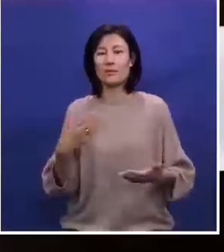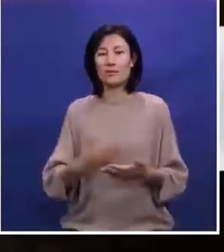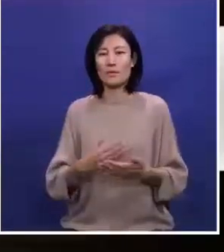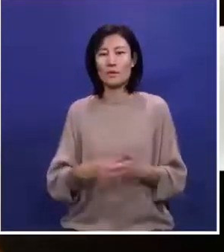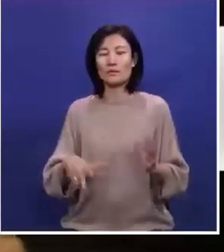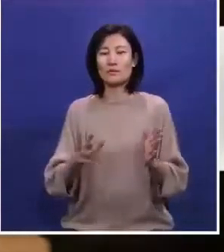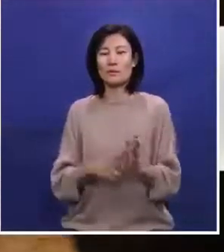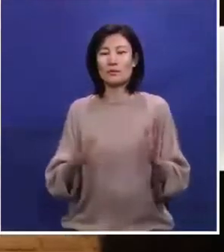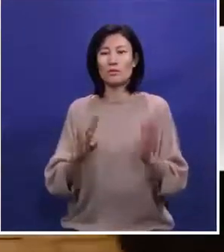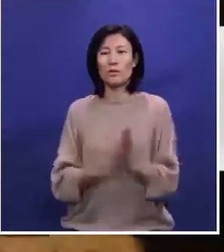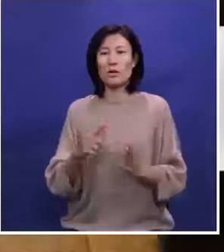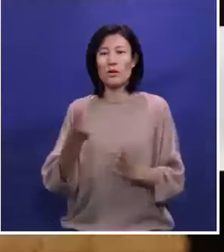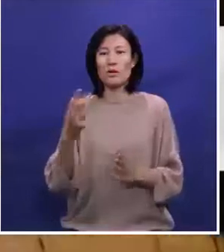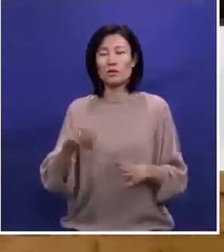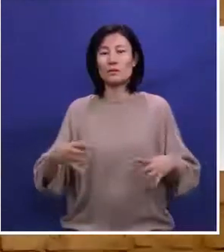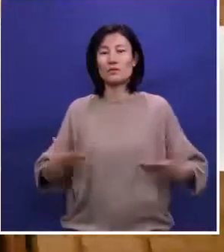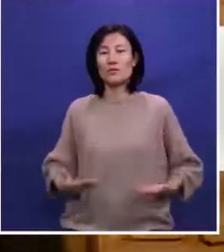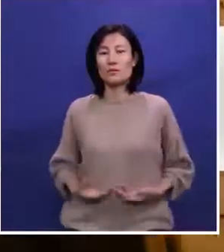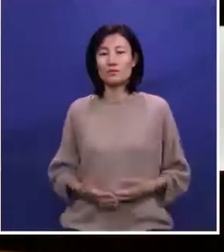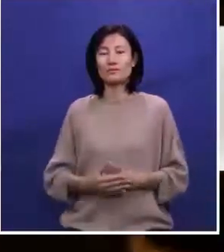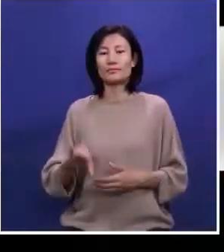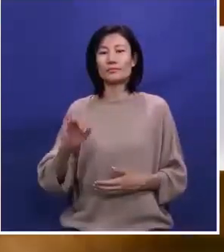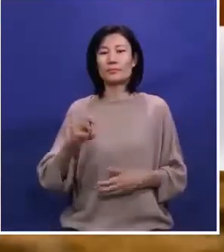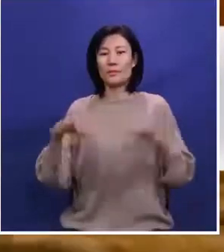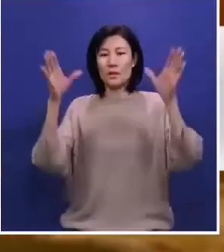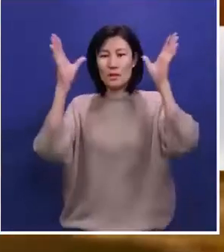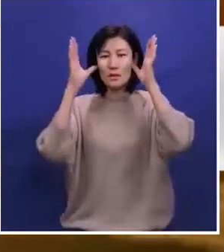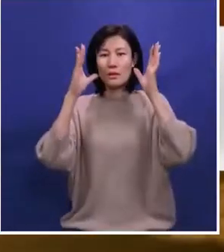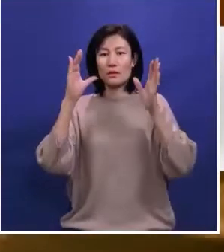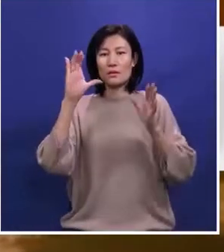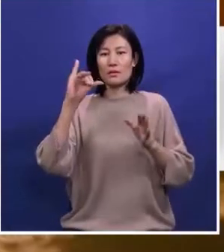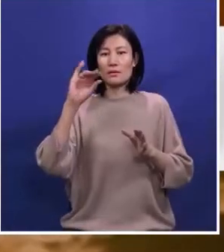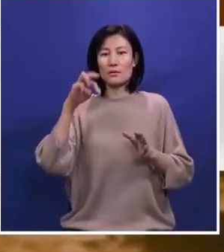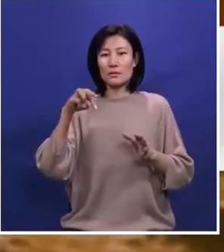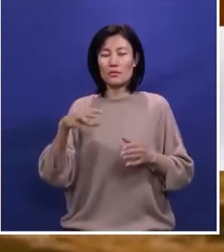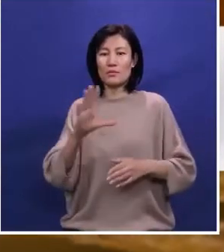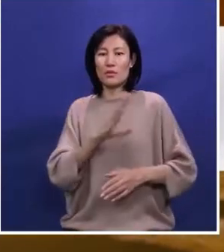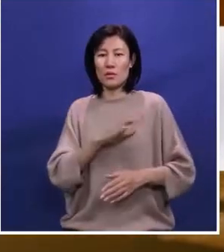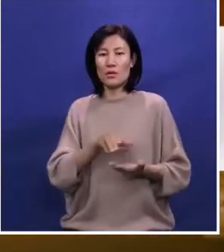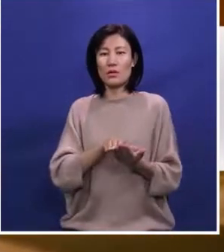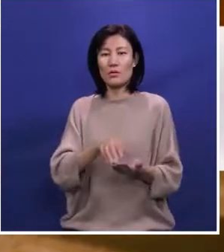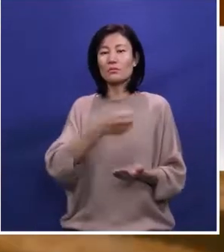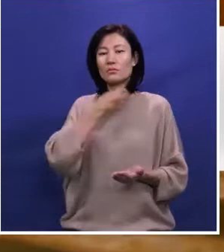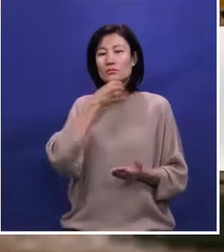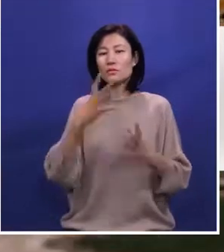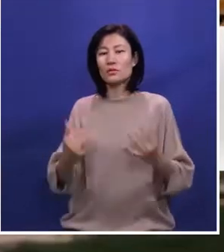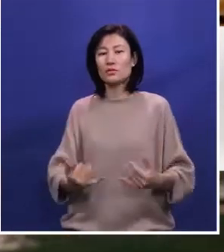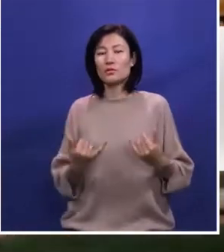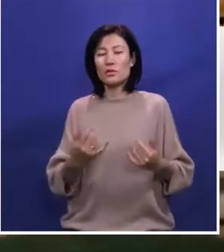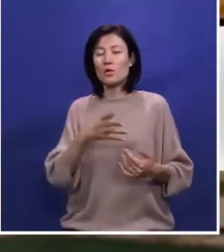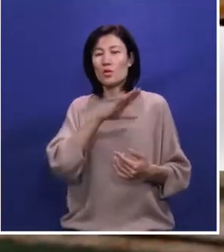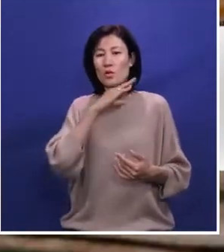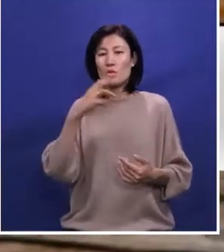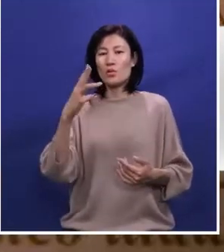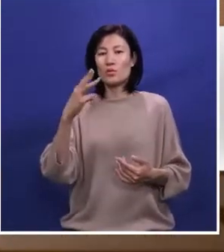Өйткені 8-9 ғасырларда өмір сүріп, ислам дінінің нұрын шашқан әулие болған. Қаншама турист осы бір